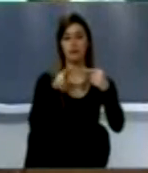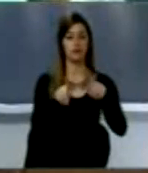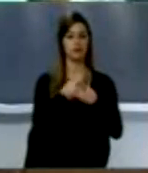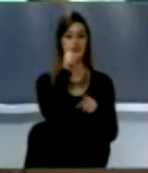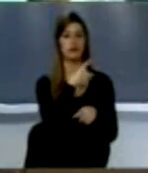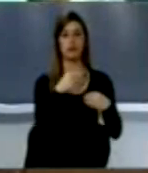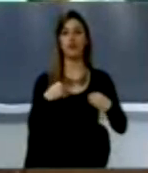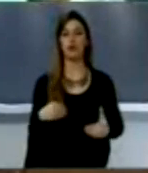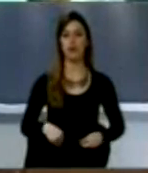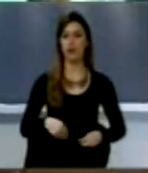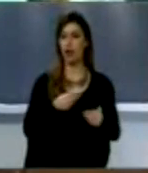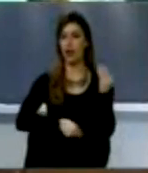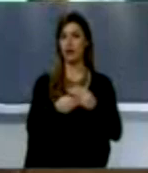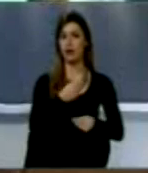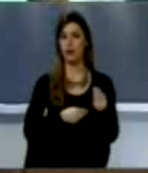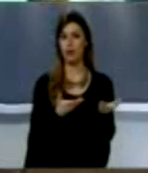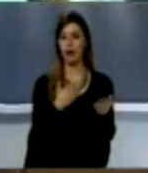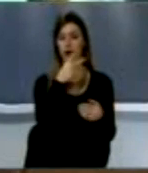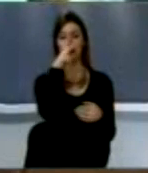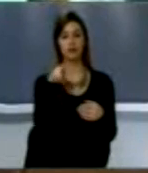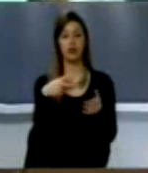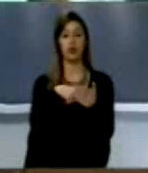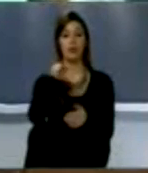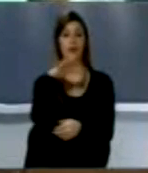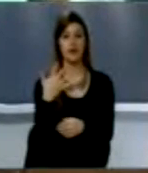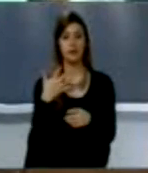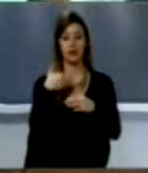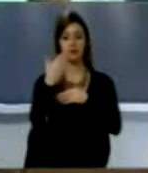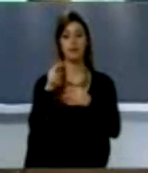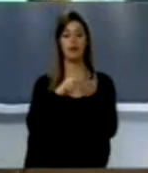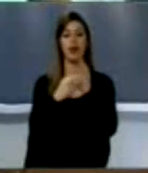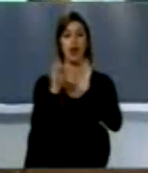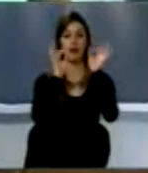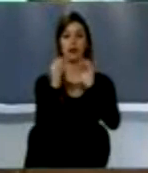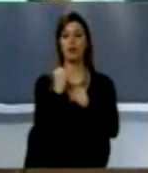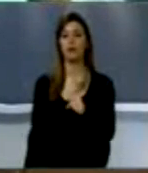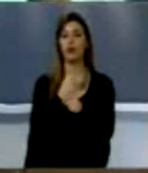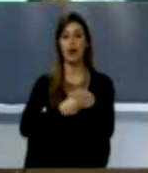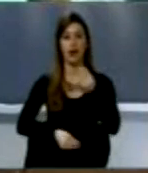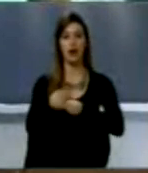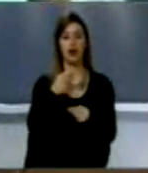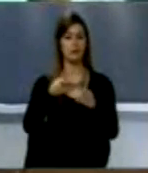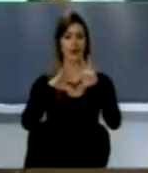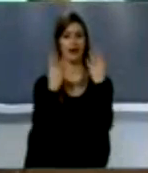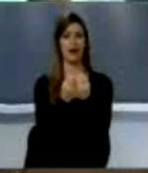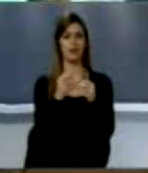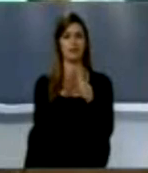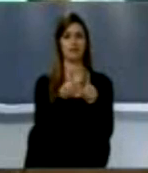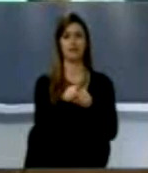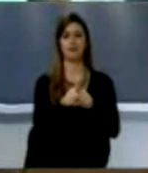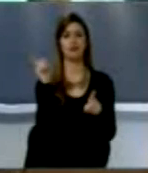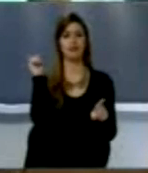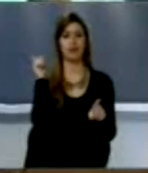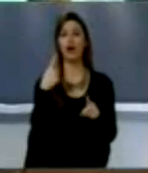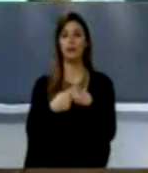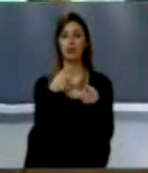ekonomisë që janë, se parashikimet për vitin 2015 sa i përket performancës së ekonomisë janë krejtësisht të pabazuara dhe shumë